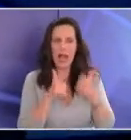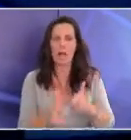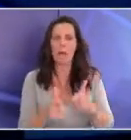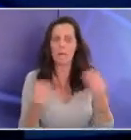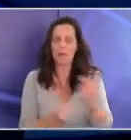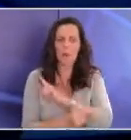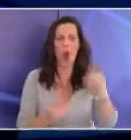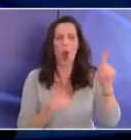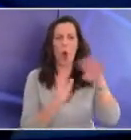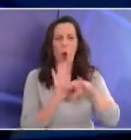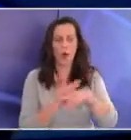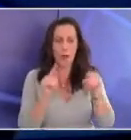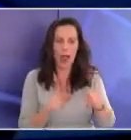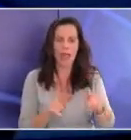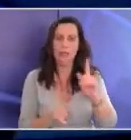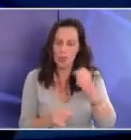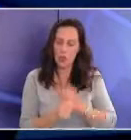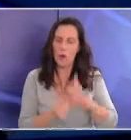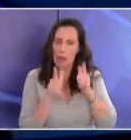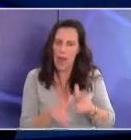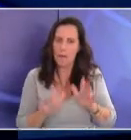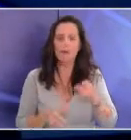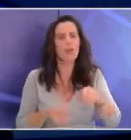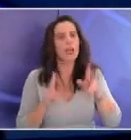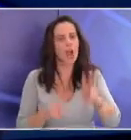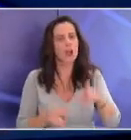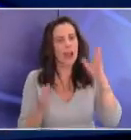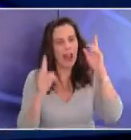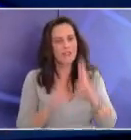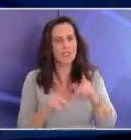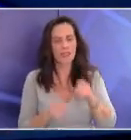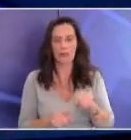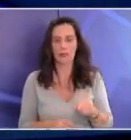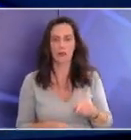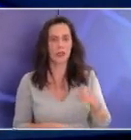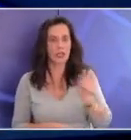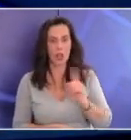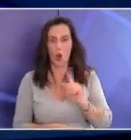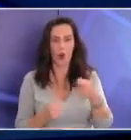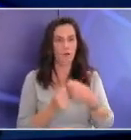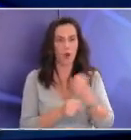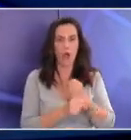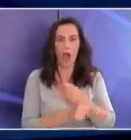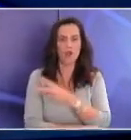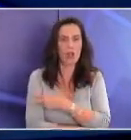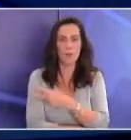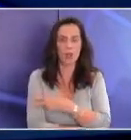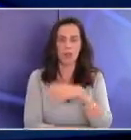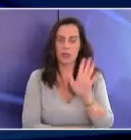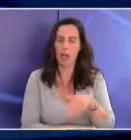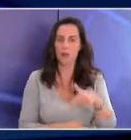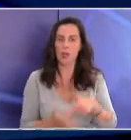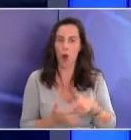חוקיים, בלחימה סדורה, מבחינה כלכלית, וככה אפשר לגדוע את זה. עכשיו, זה לא רק לחימה של לחימה של המשטרה, צריכה להיות פה גם כן לחימה